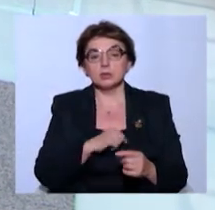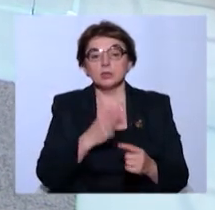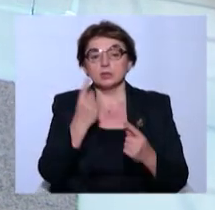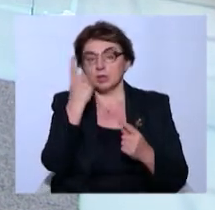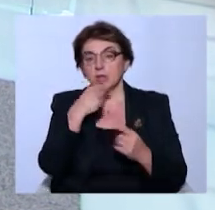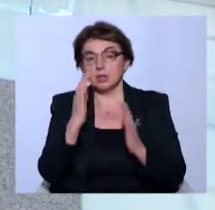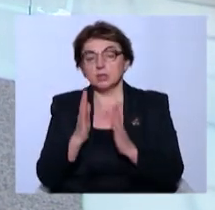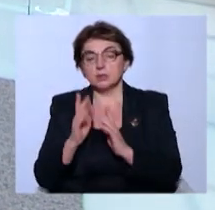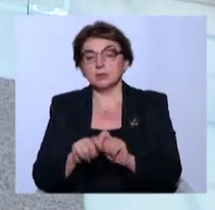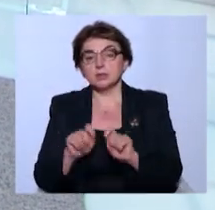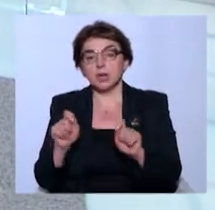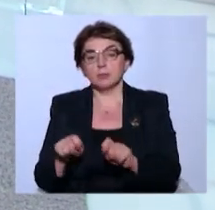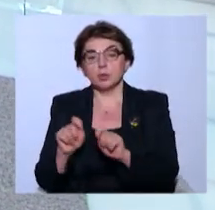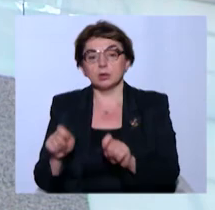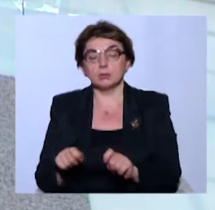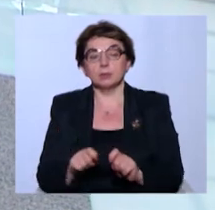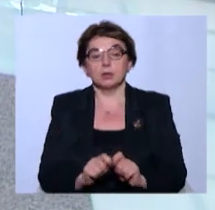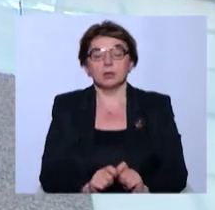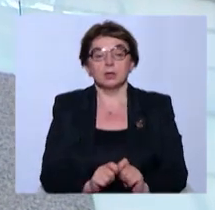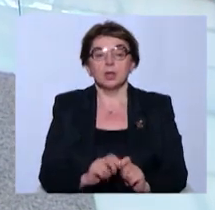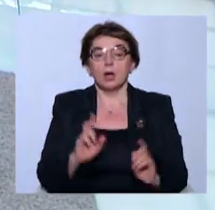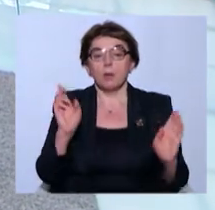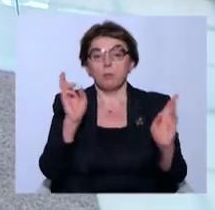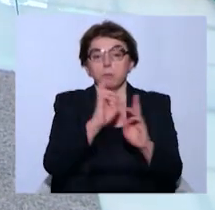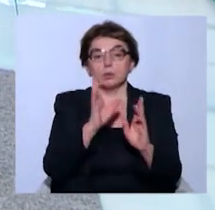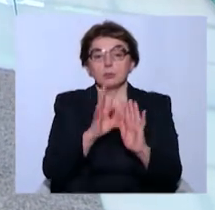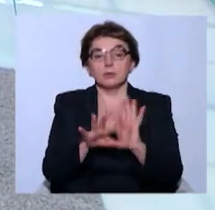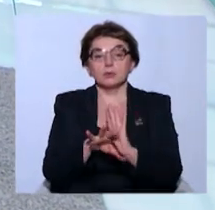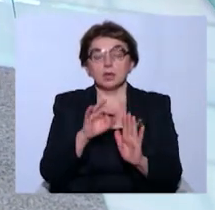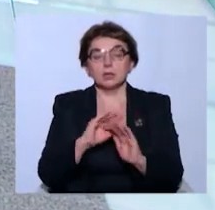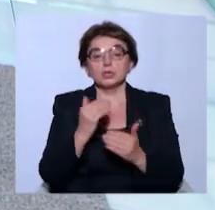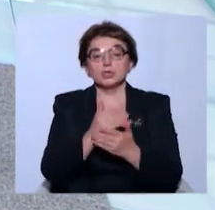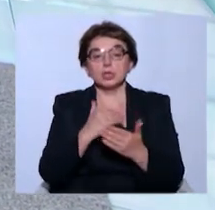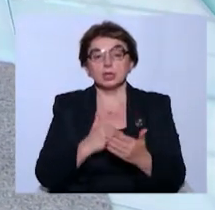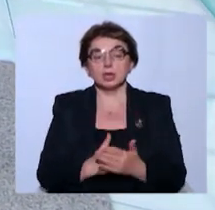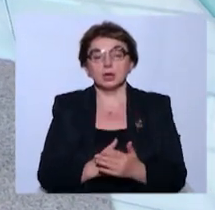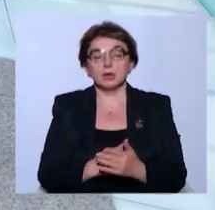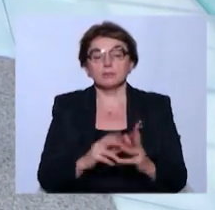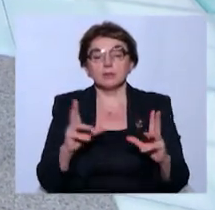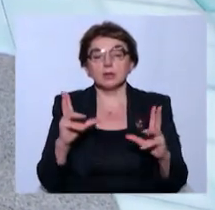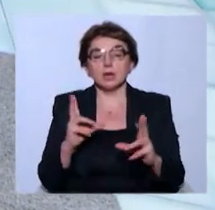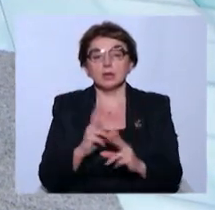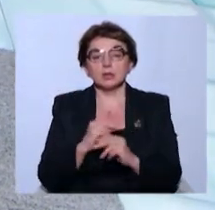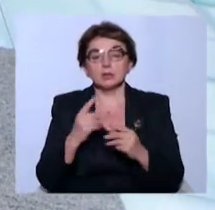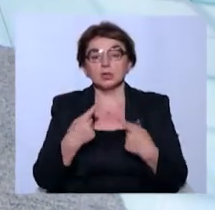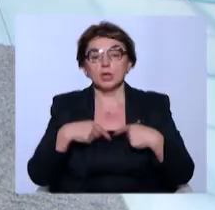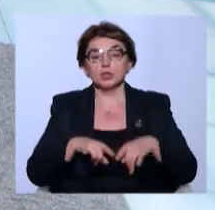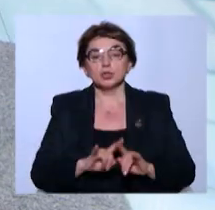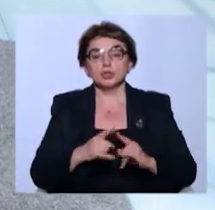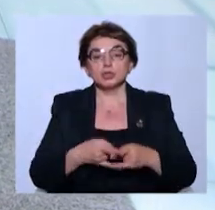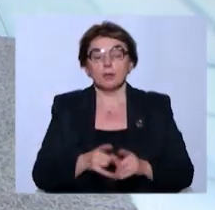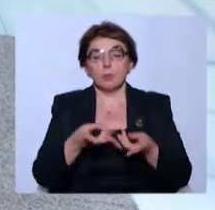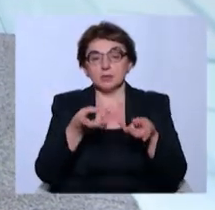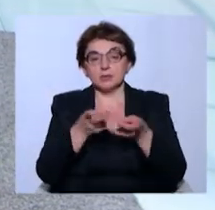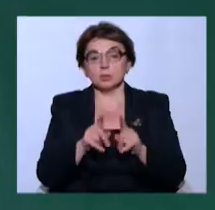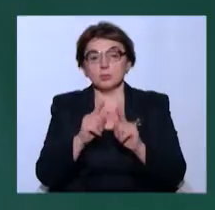ინდივიდები წარმოიქმნება. ბუნებრივი გადარჩევის მოქმედების შედეგად გადარჩება და შთამომავლობას დატოვებს ის